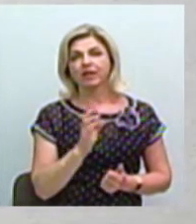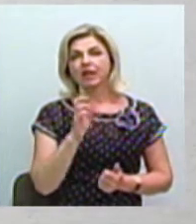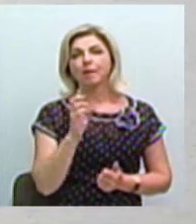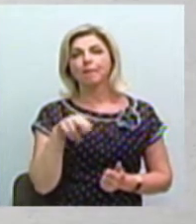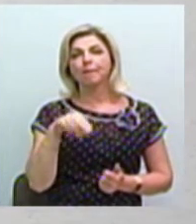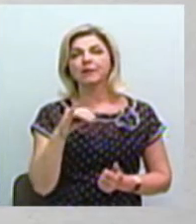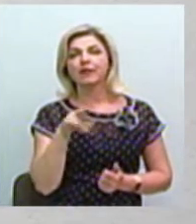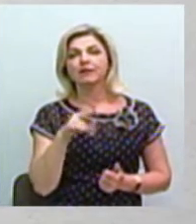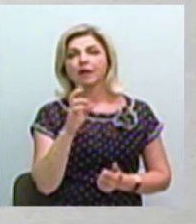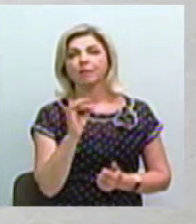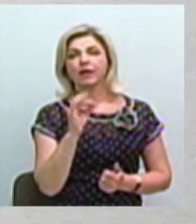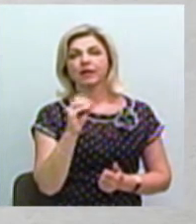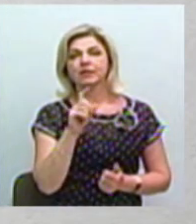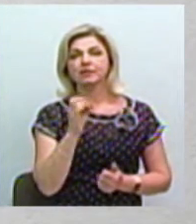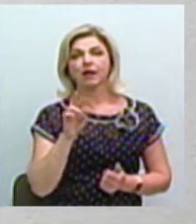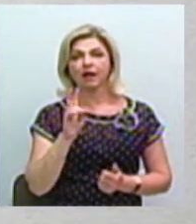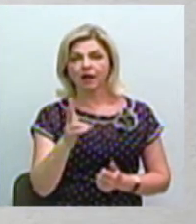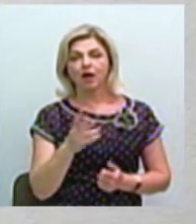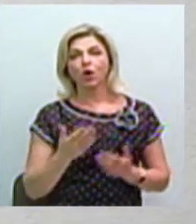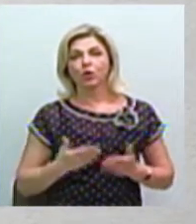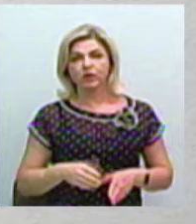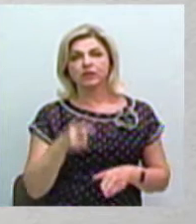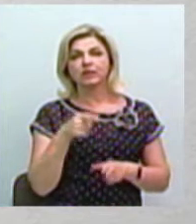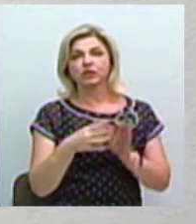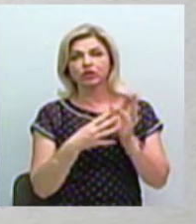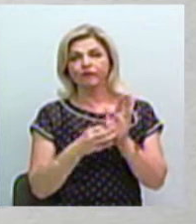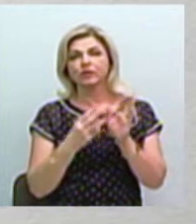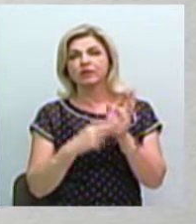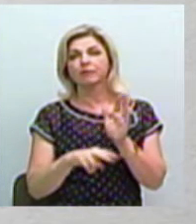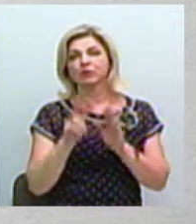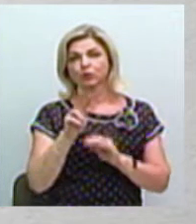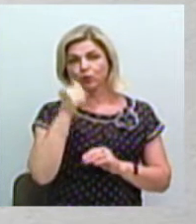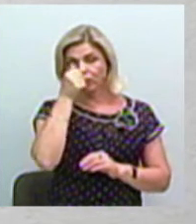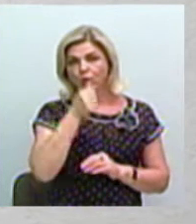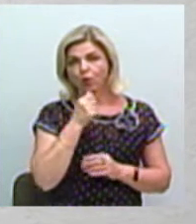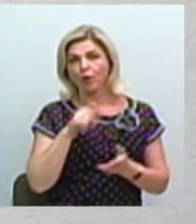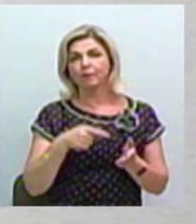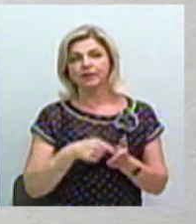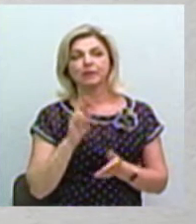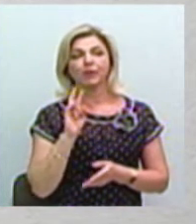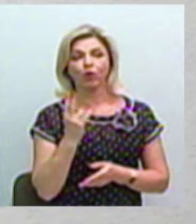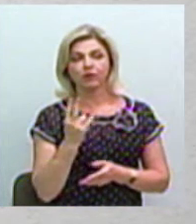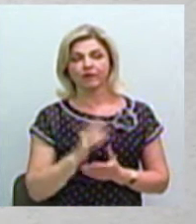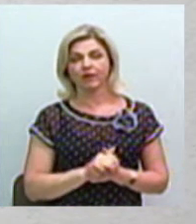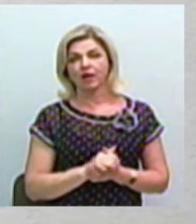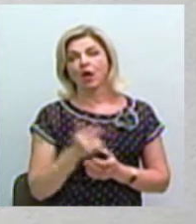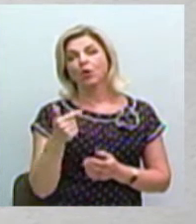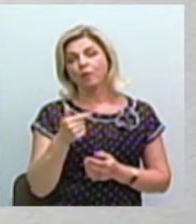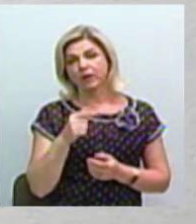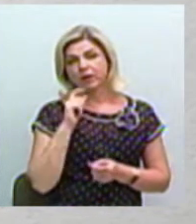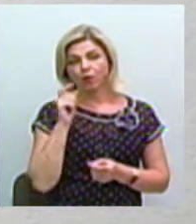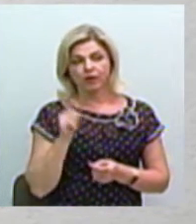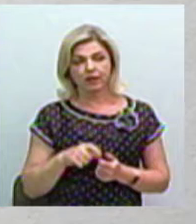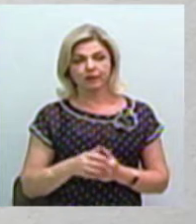Підберезняк. Народився 22 березня 1972 року в місті Миколаєві. Громадянин